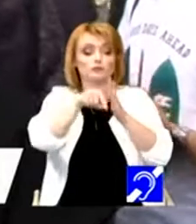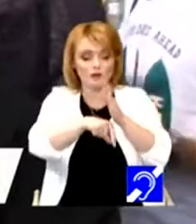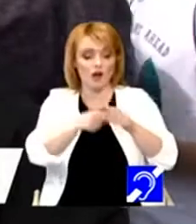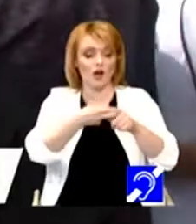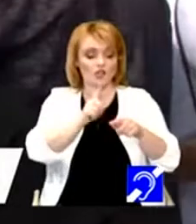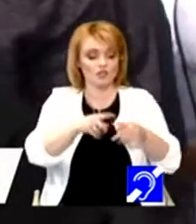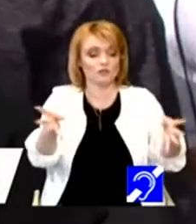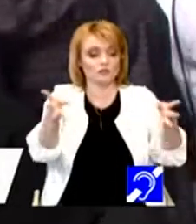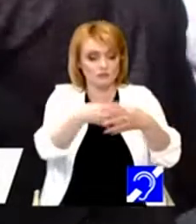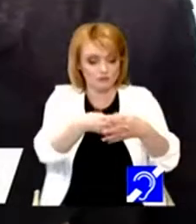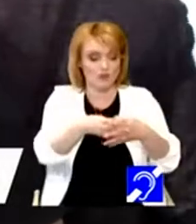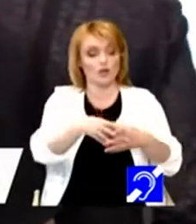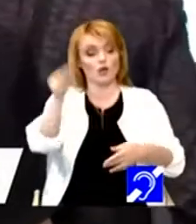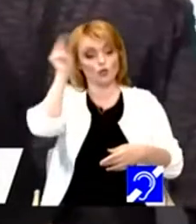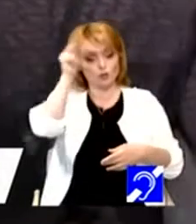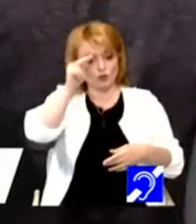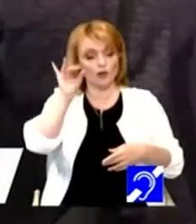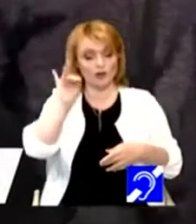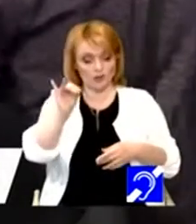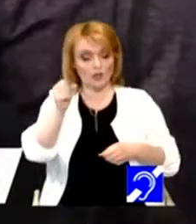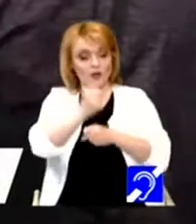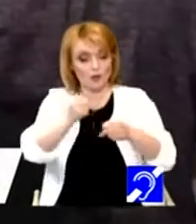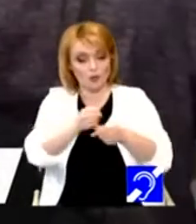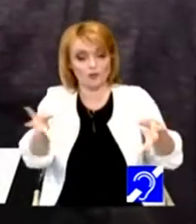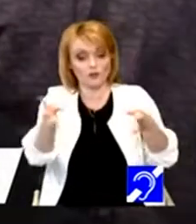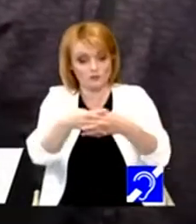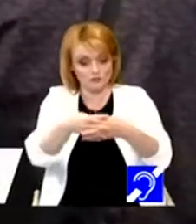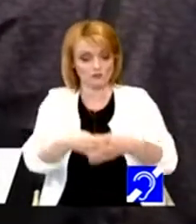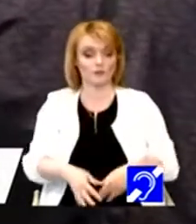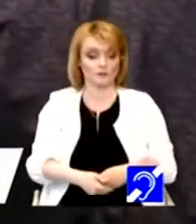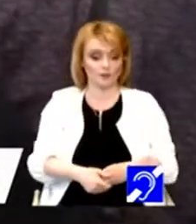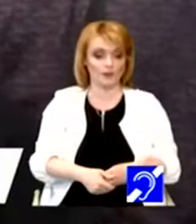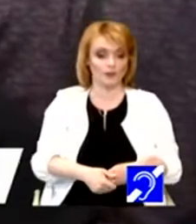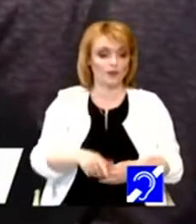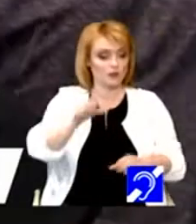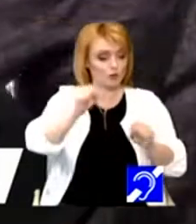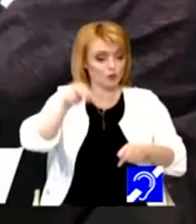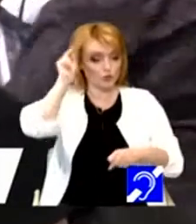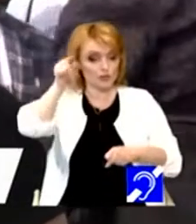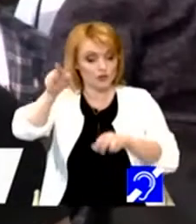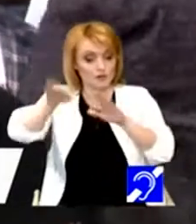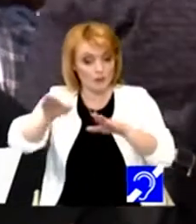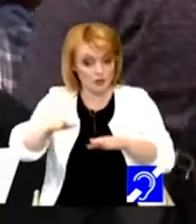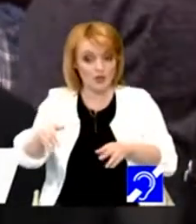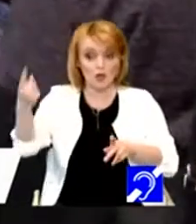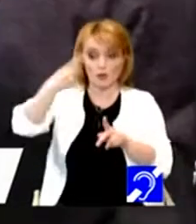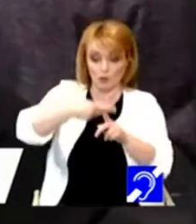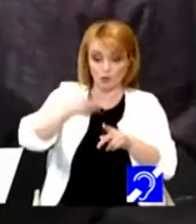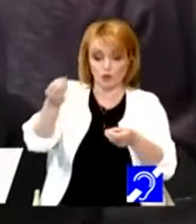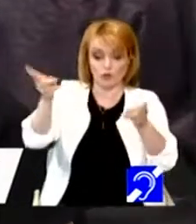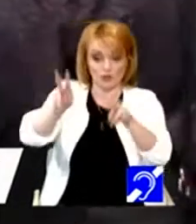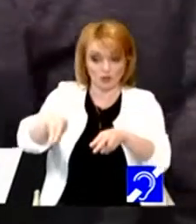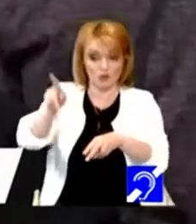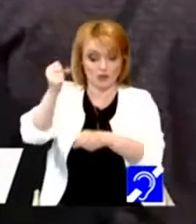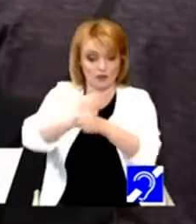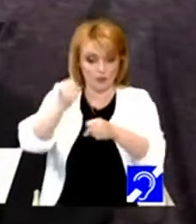învățământ, meseriile, agenții economice unde se poate învăța o meserie, și nu numai.